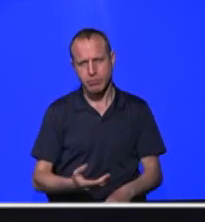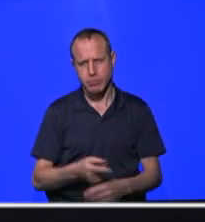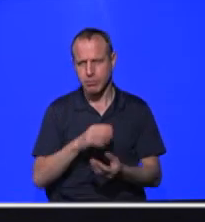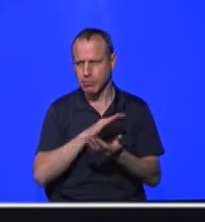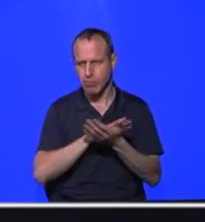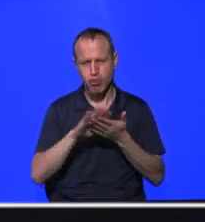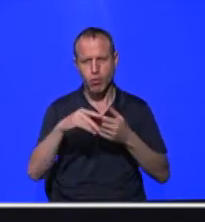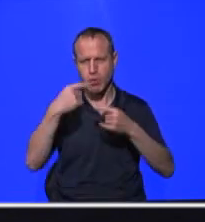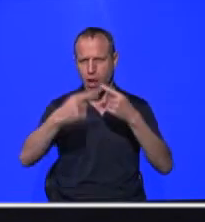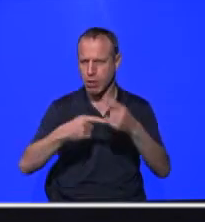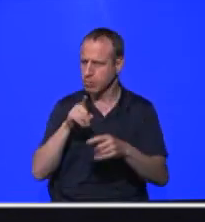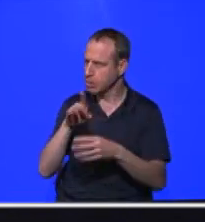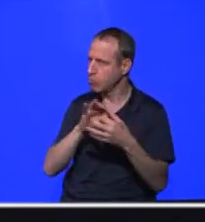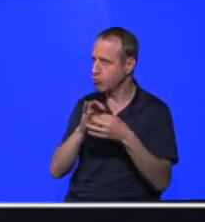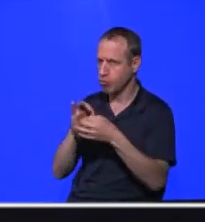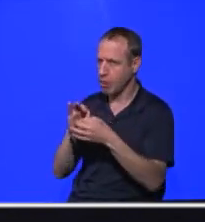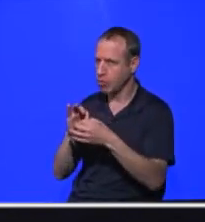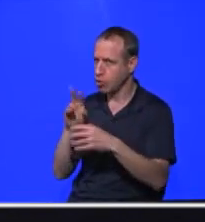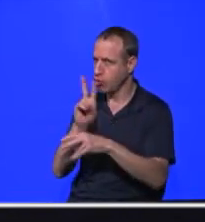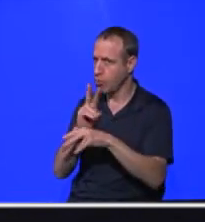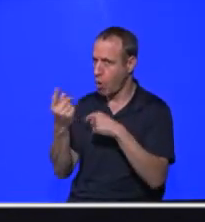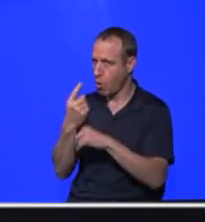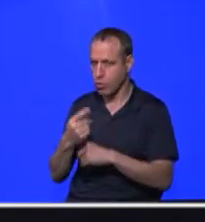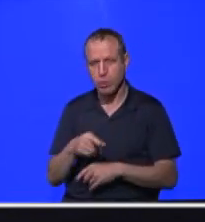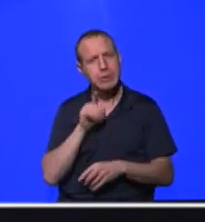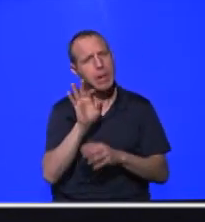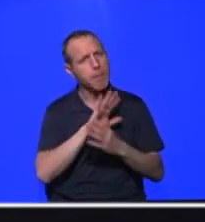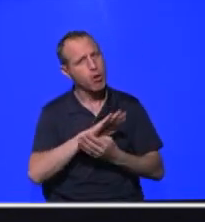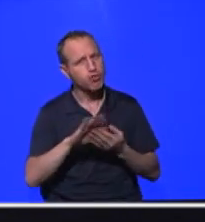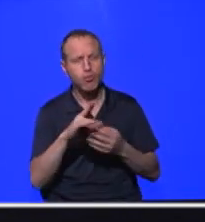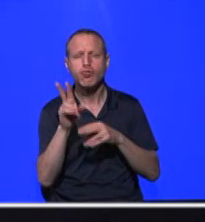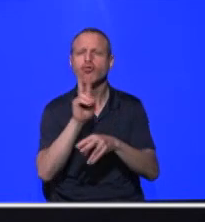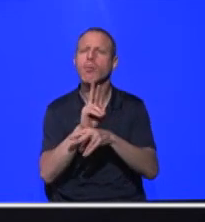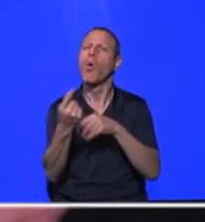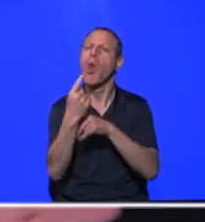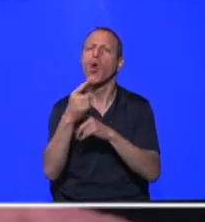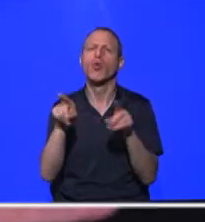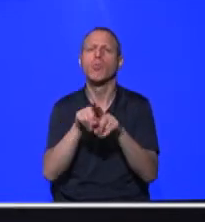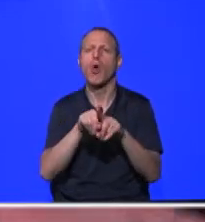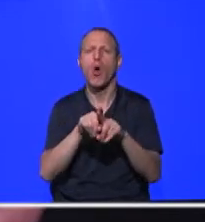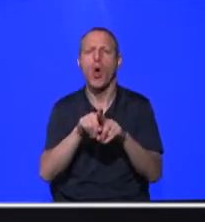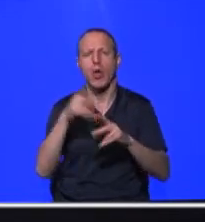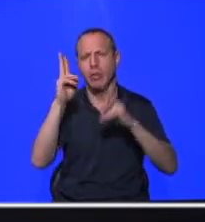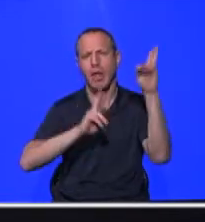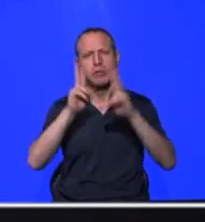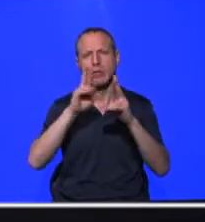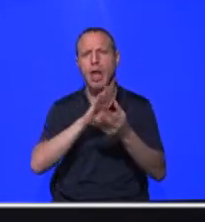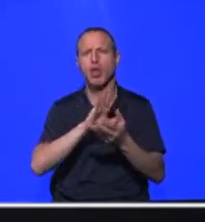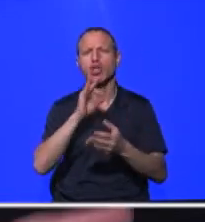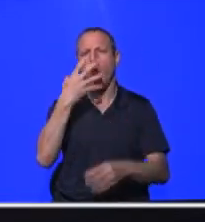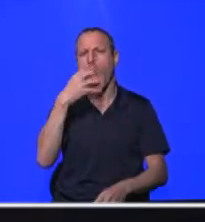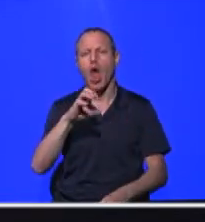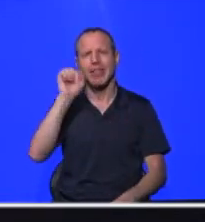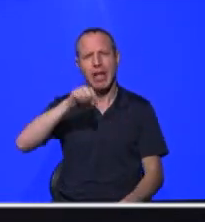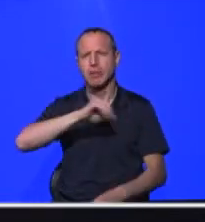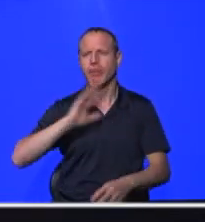פשוט גלגלים במנועים של כסף. וואי, זה משפט, שימור לקוחות. זה פשוט שימור לקוחות, כמו כל אחד, כמו, אתה יודע, כמו התעשייה פשוט של הוט, יס